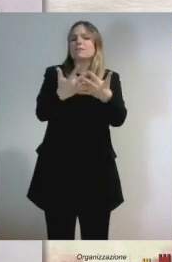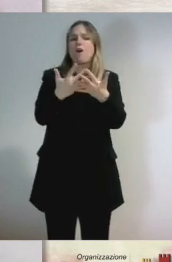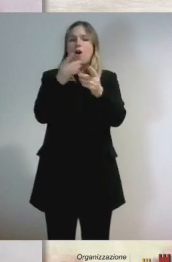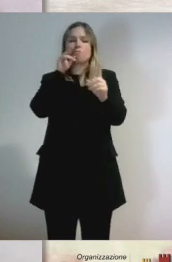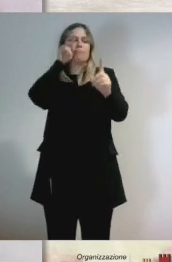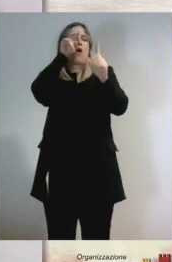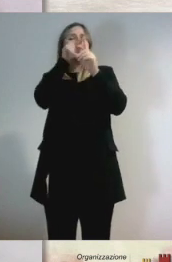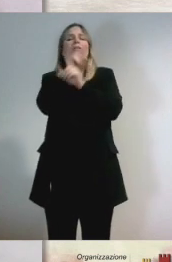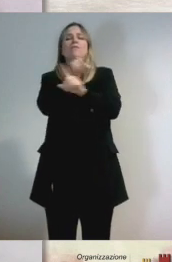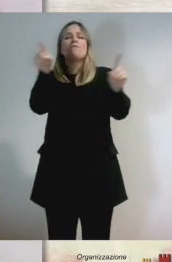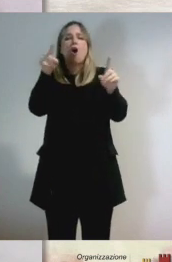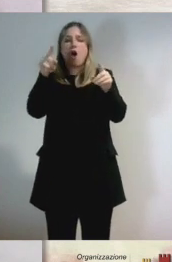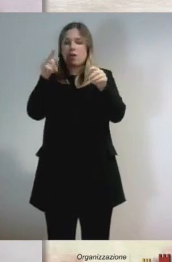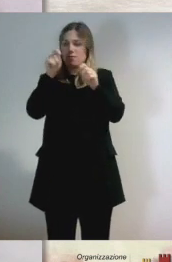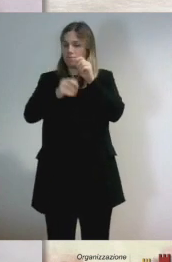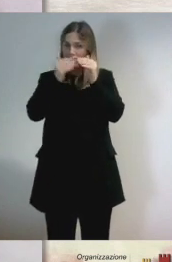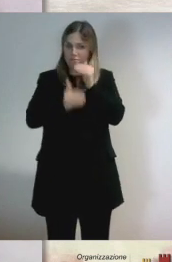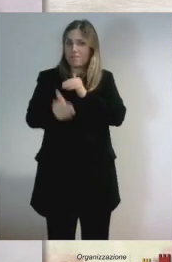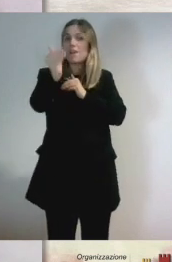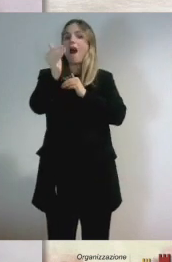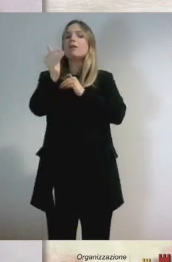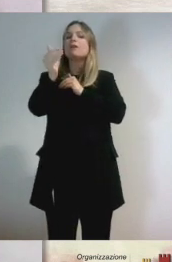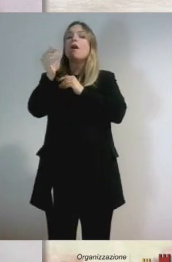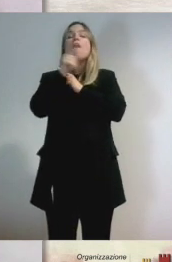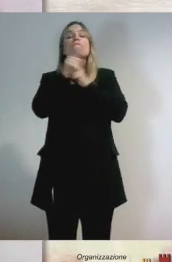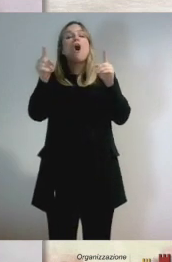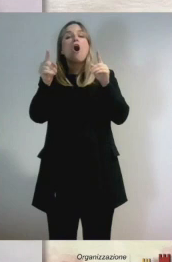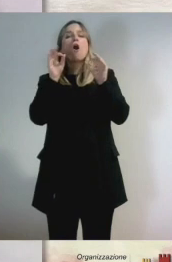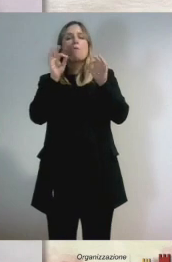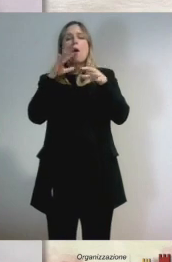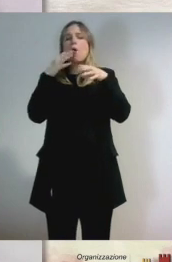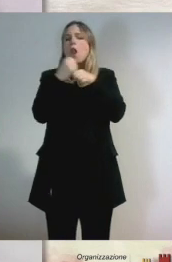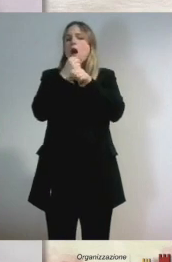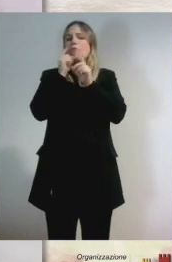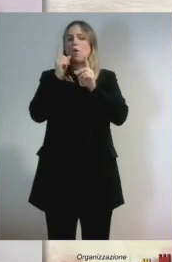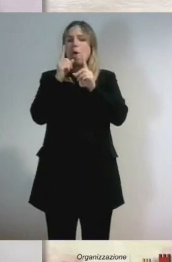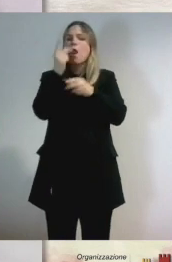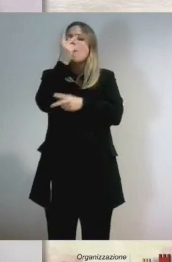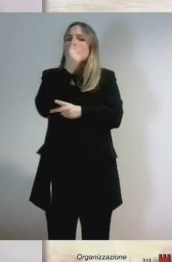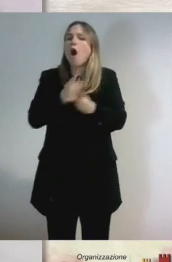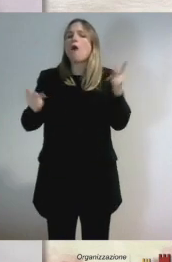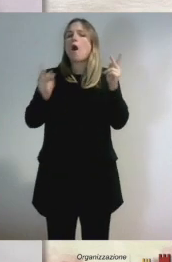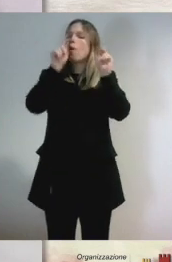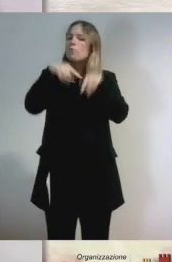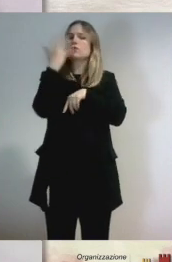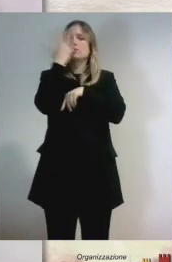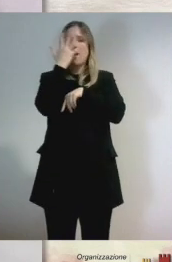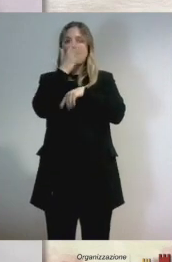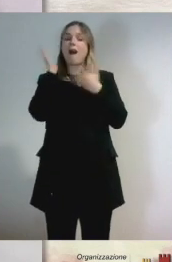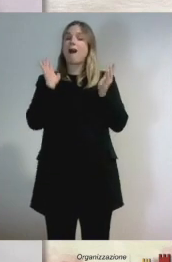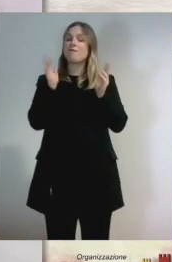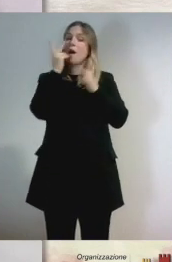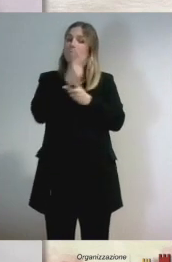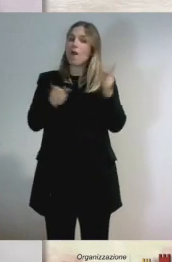a voi il compito di provarci magari di sbagliare e di continuare a provarci perché come diceva una canzone